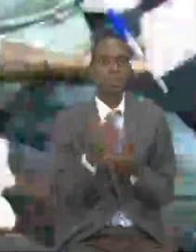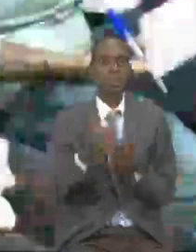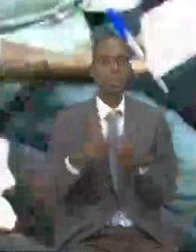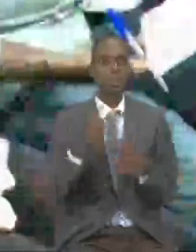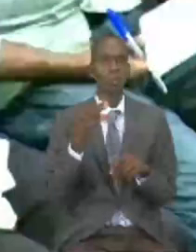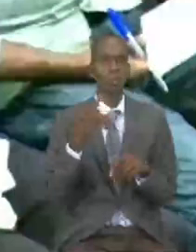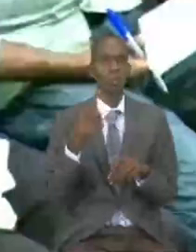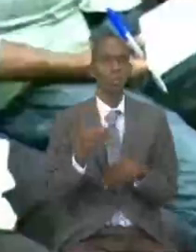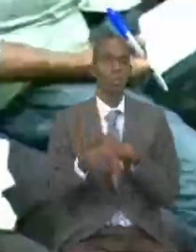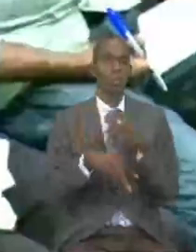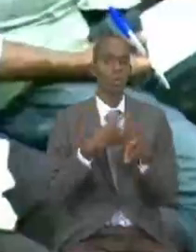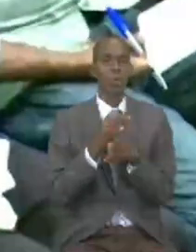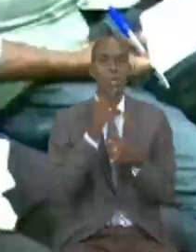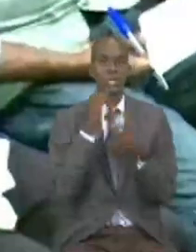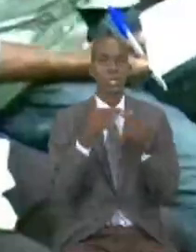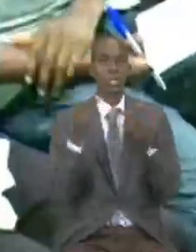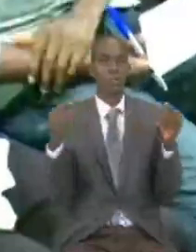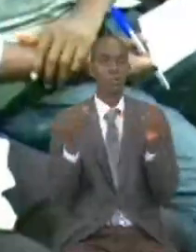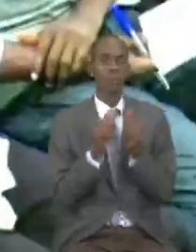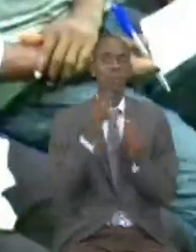monde est inimitié contre Dieu?